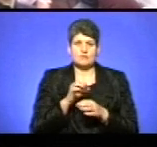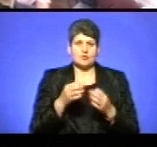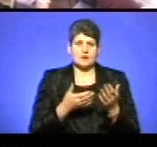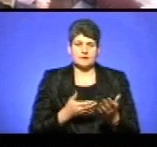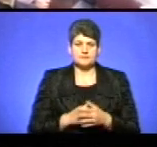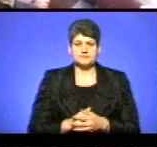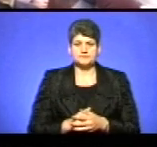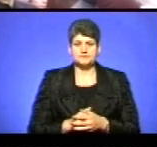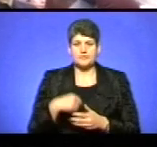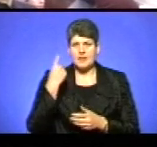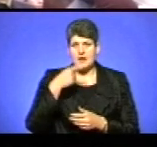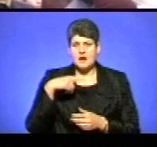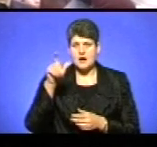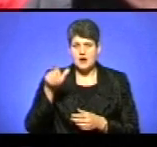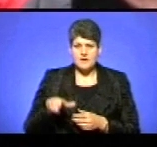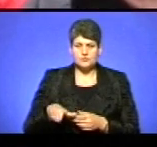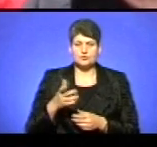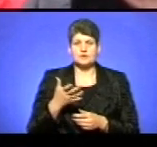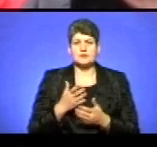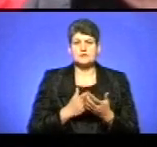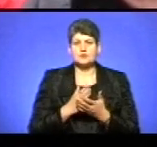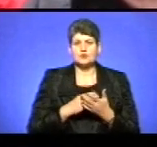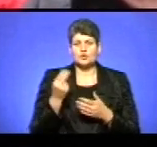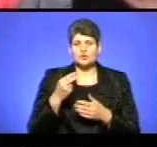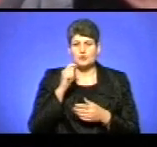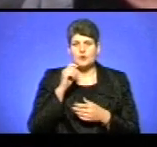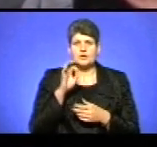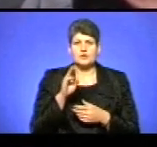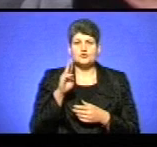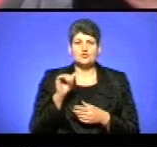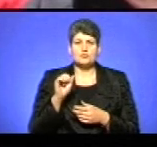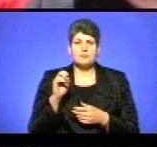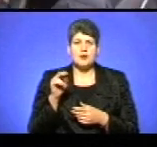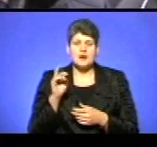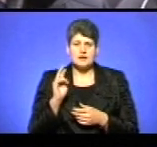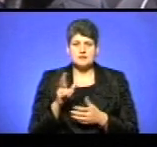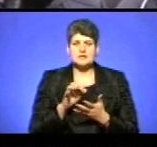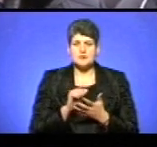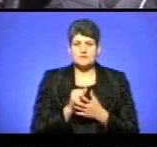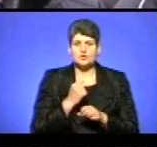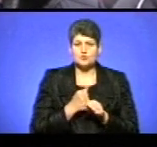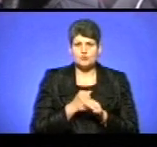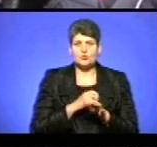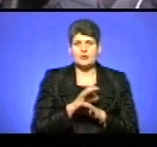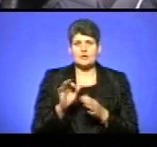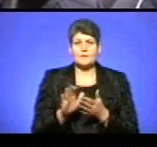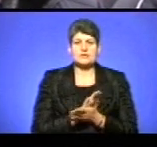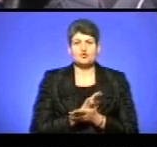Автор пам'ятника, заслужений художник України Олег Шупляк. Він займався розробкою проекту безкоштовно.